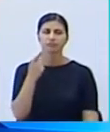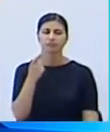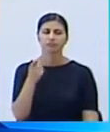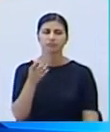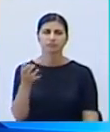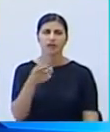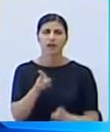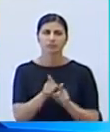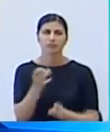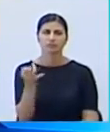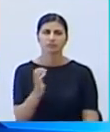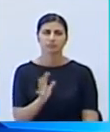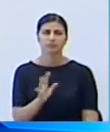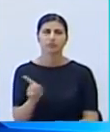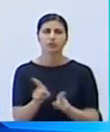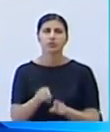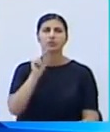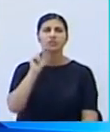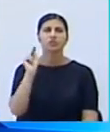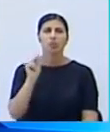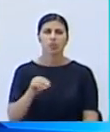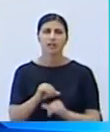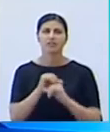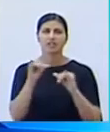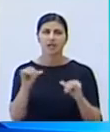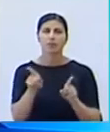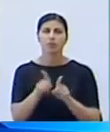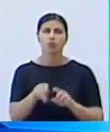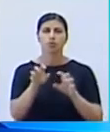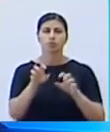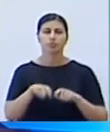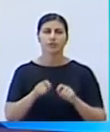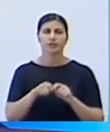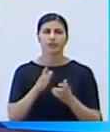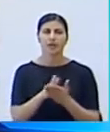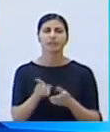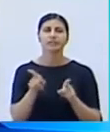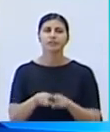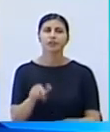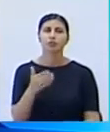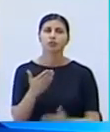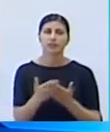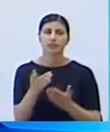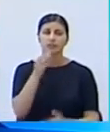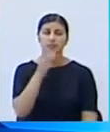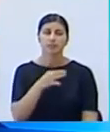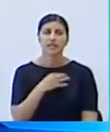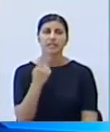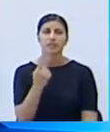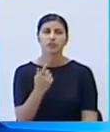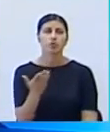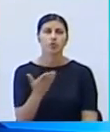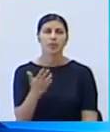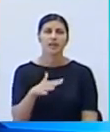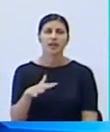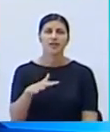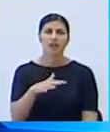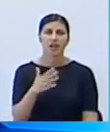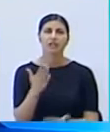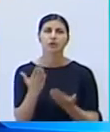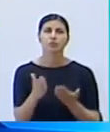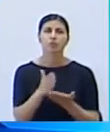პირიქით დანაშაულებრივი განვითარება, არამედ კონსტიტუციის დარღვევასაც. ისე როგორც თქვენ დამისახელეთ მე ერთი რომელიმე ქვეყანა თუ